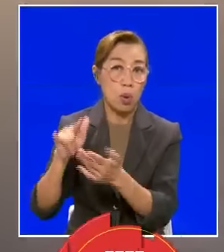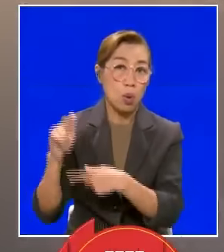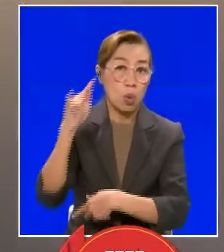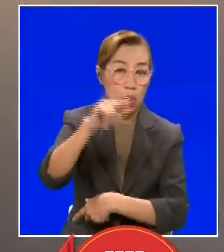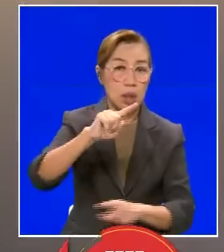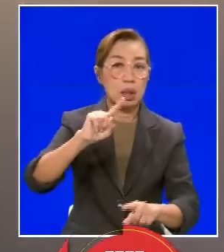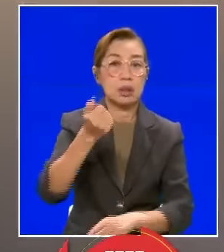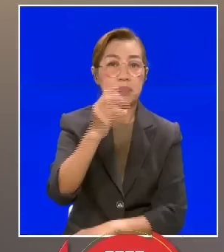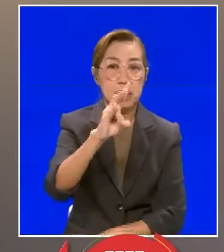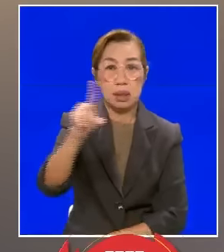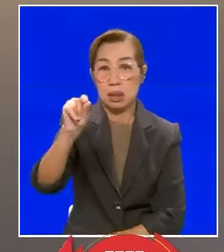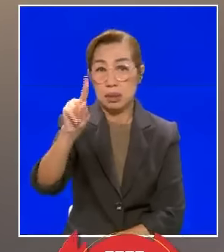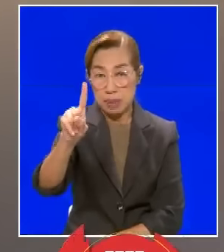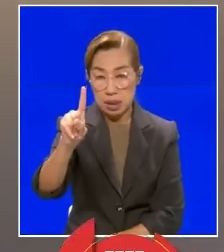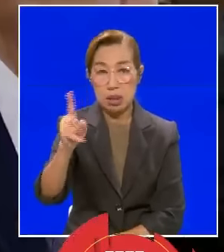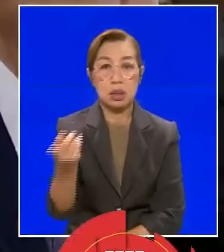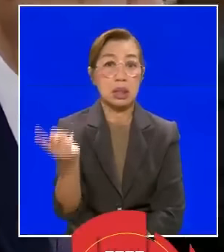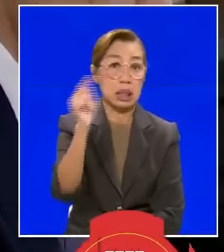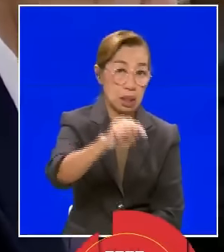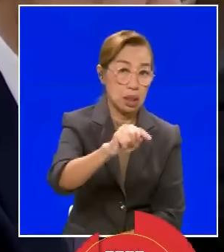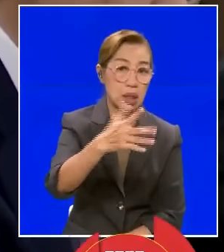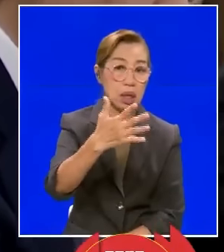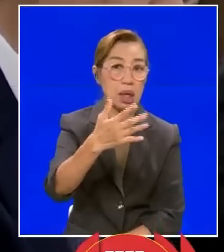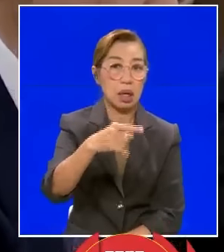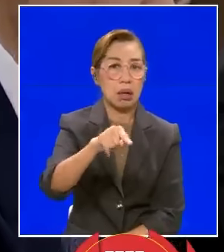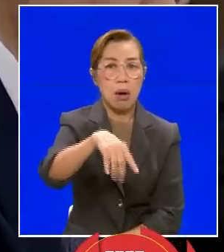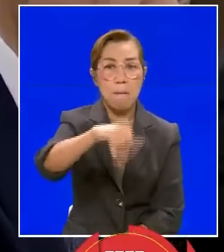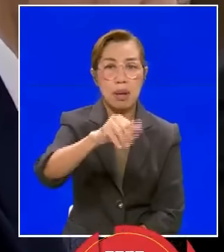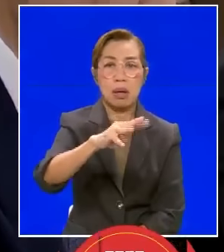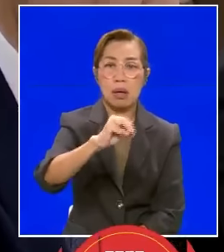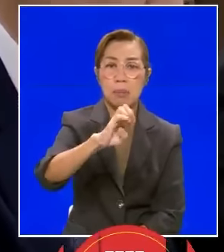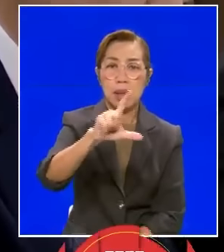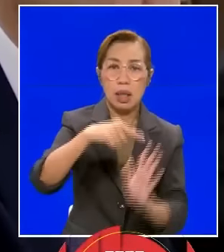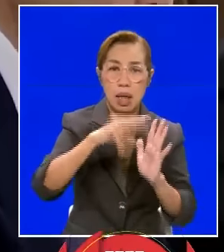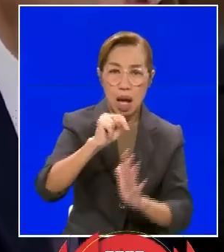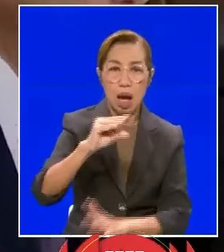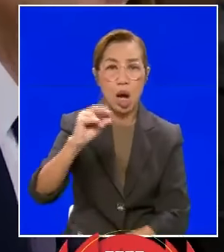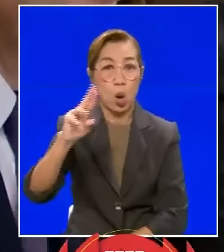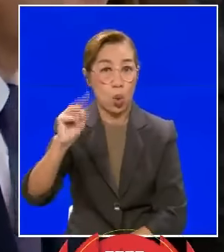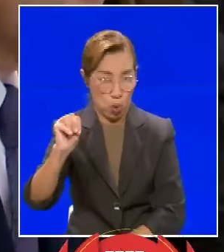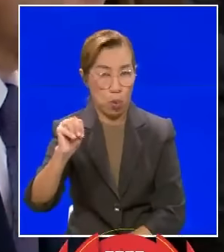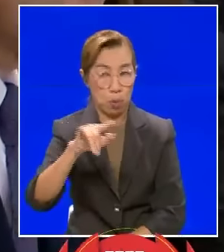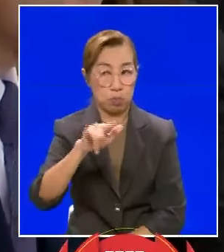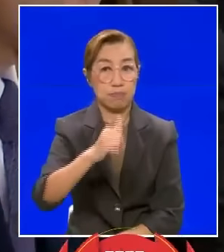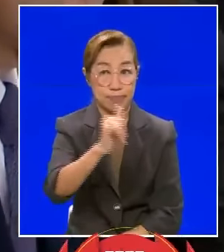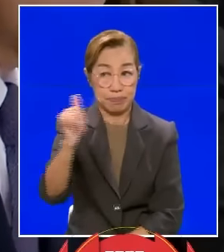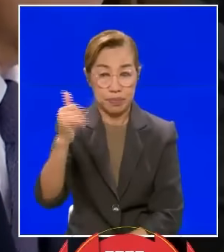น17-21 พฤษภาคมแล้วก็มีไปมิลานไปโรมด้วยจากนั้นที่ญี่ปุ่นก็จะเป็น